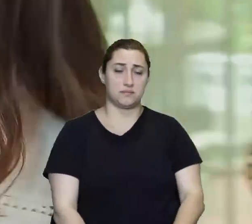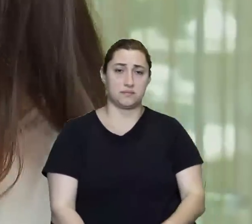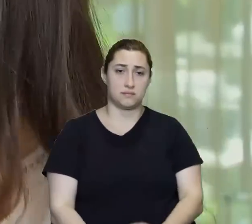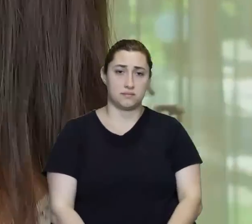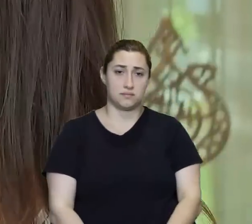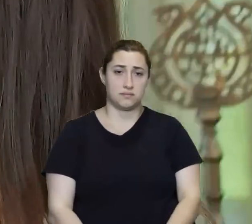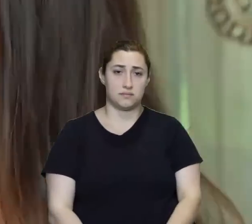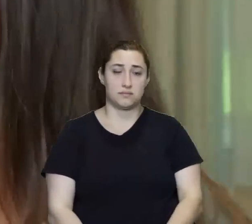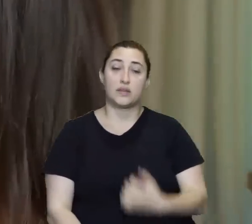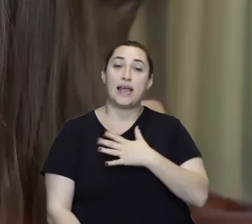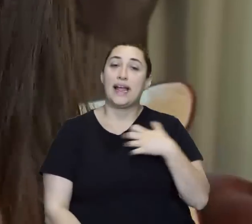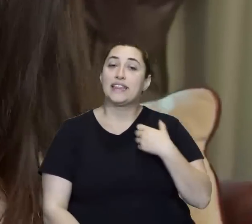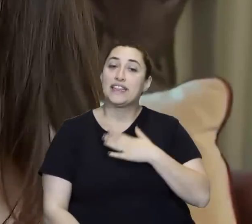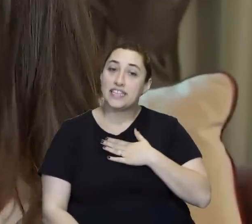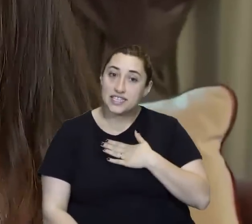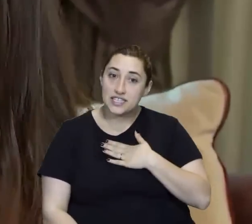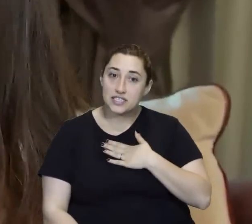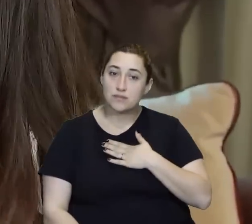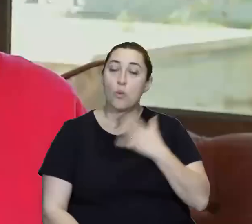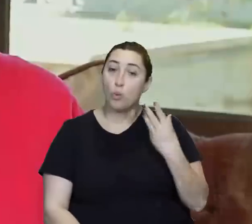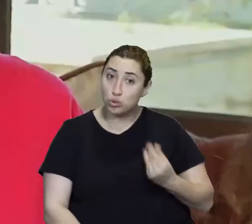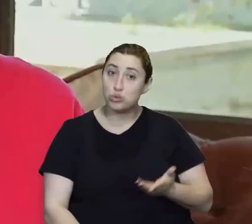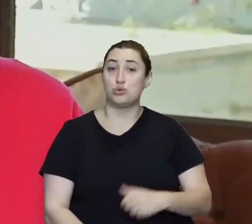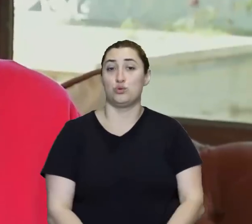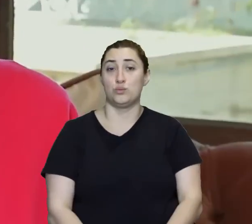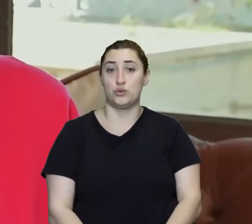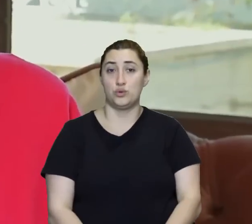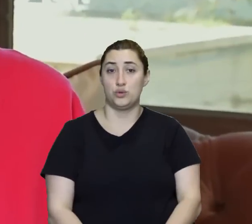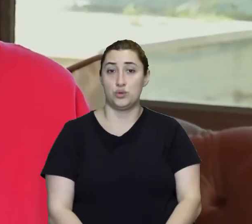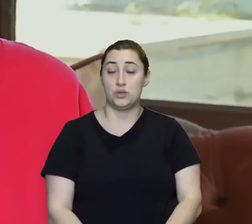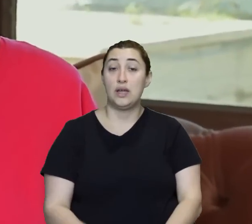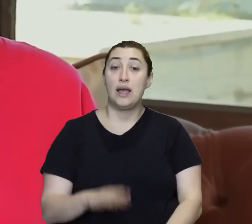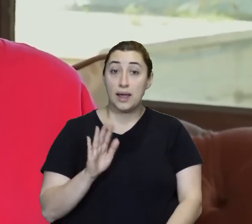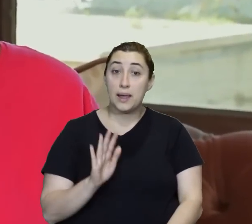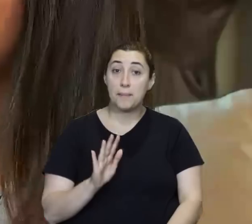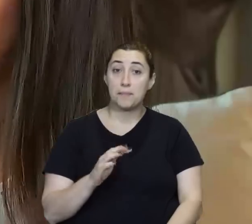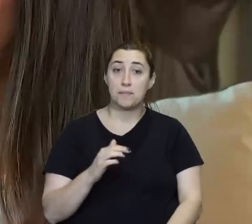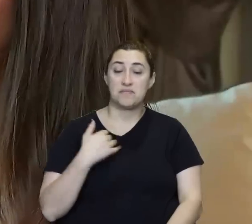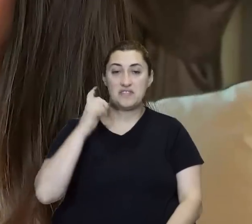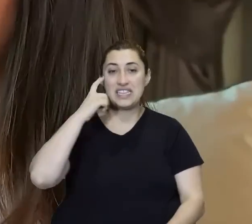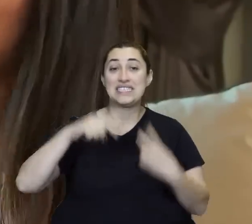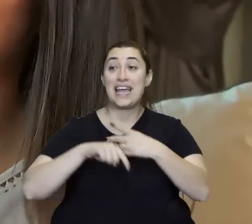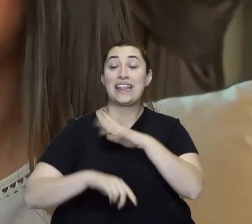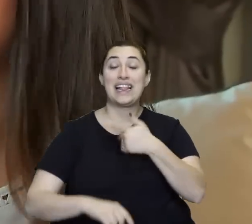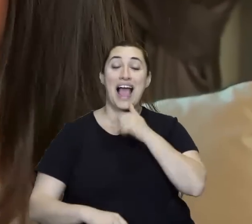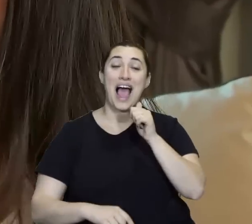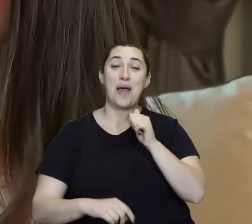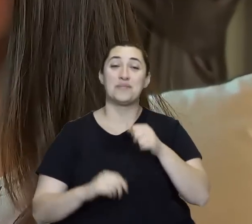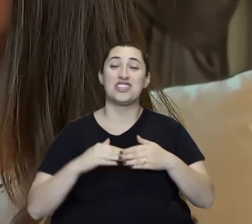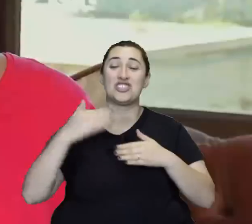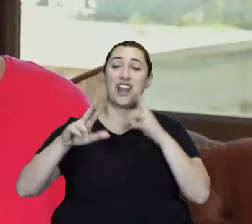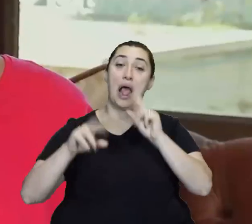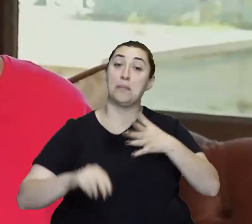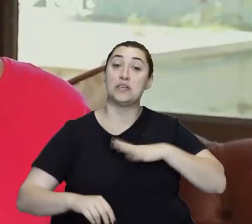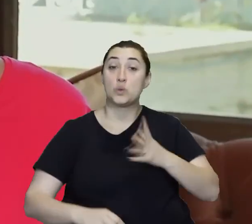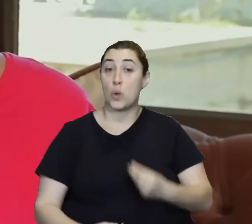yanına oturdu. Anneciğim. Olur mu hiç öyle şey? Hem bence Zehra değil, abim kalmak istedi